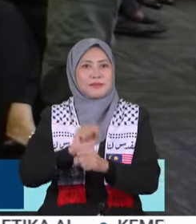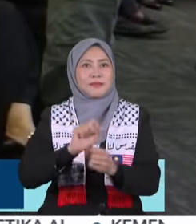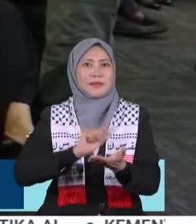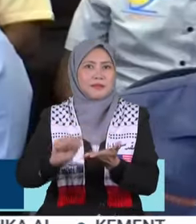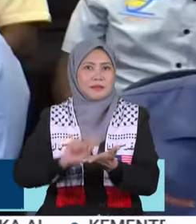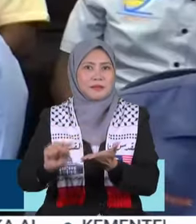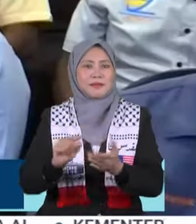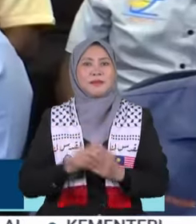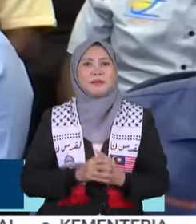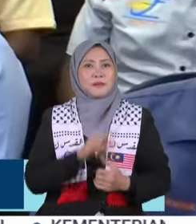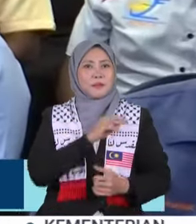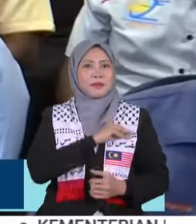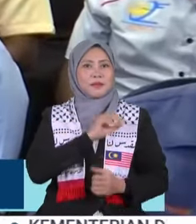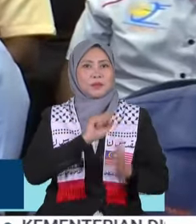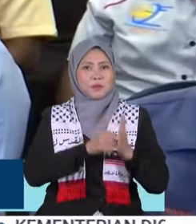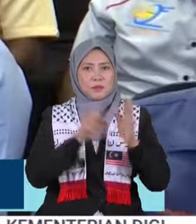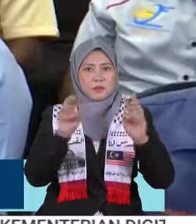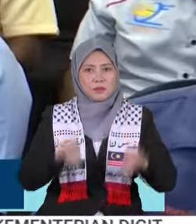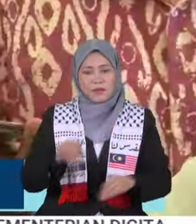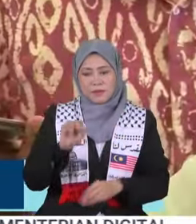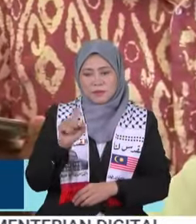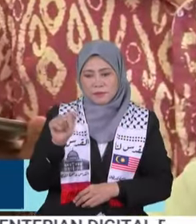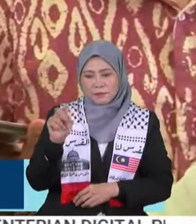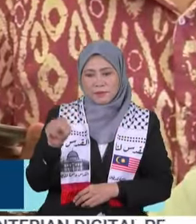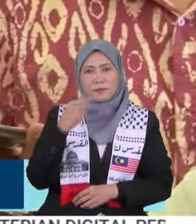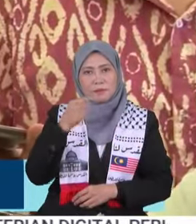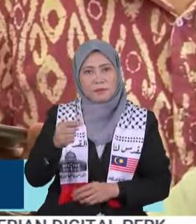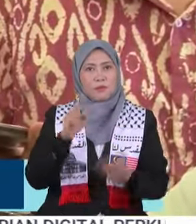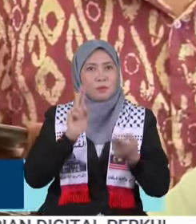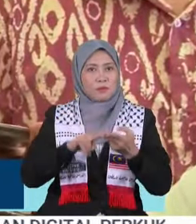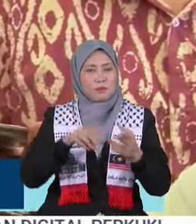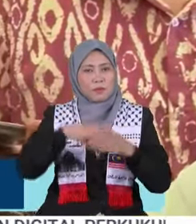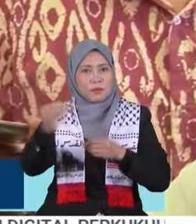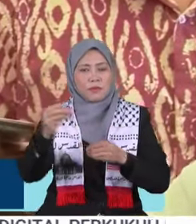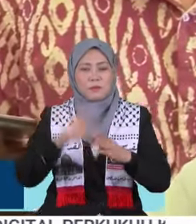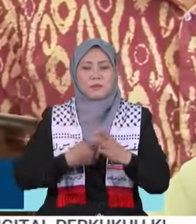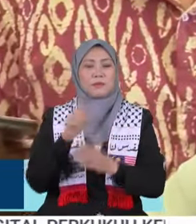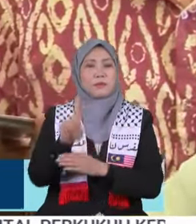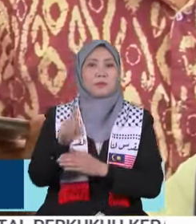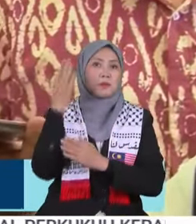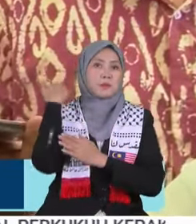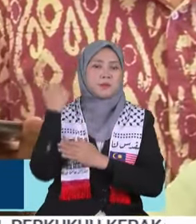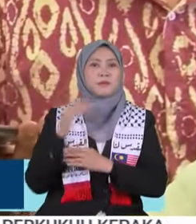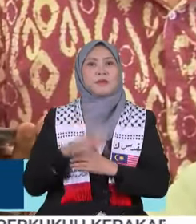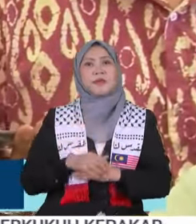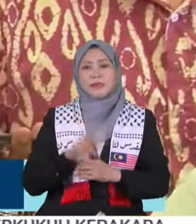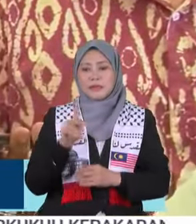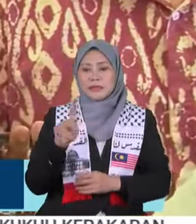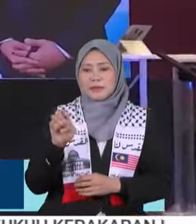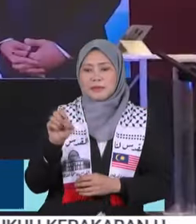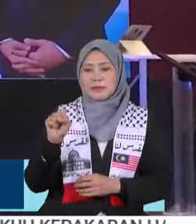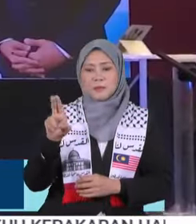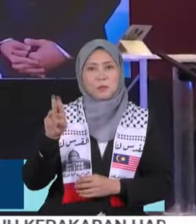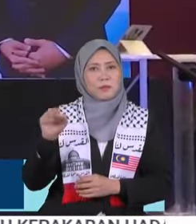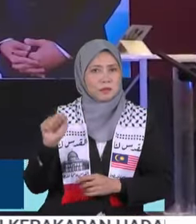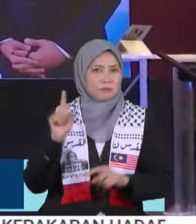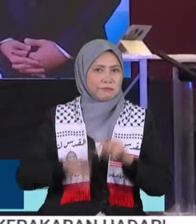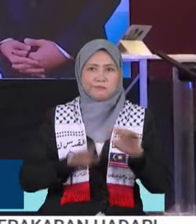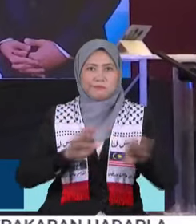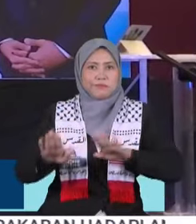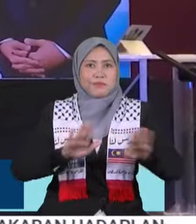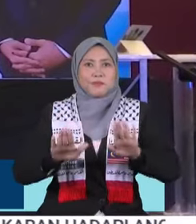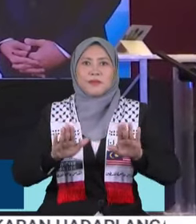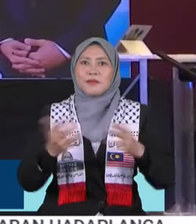pekerjanya. Menteri Sumber Manusia Steven Sim berkata notis itu dikeluarkan pada Januari lalu. Jelasnya Kesuma tidak akan